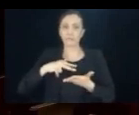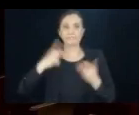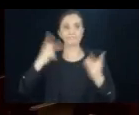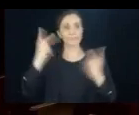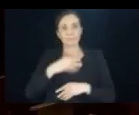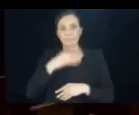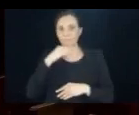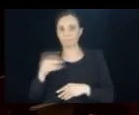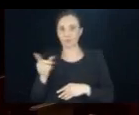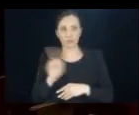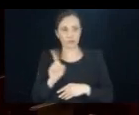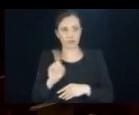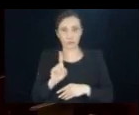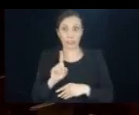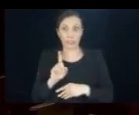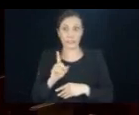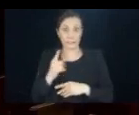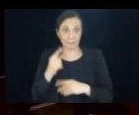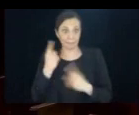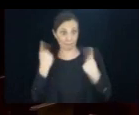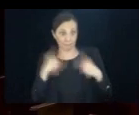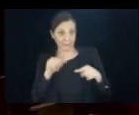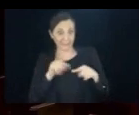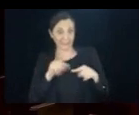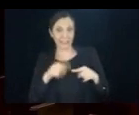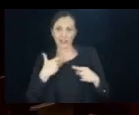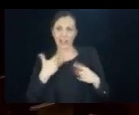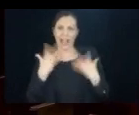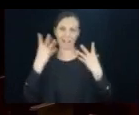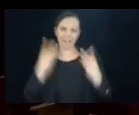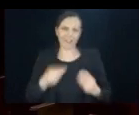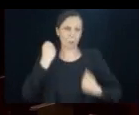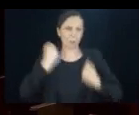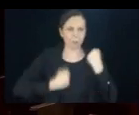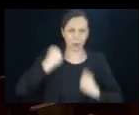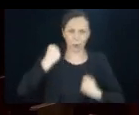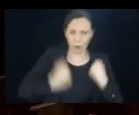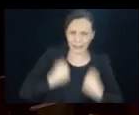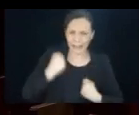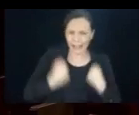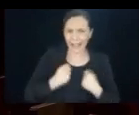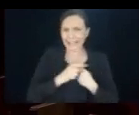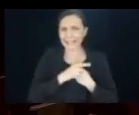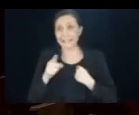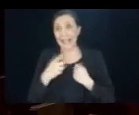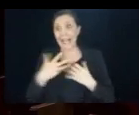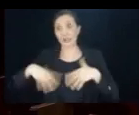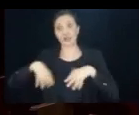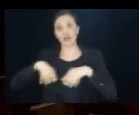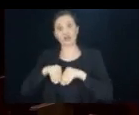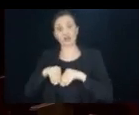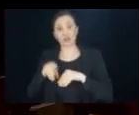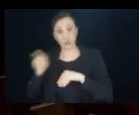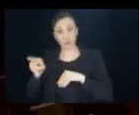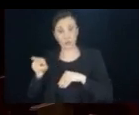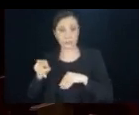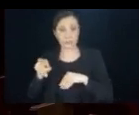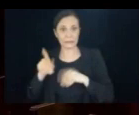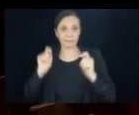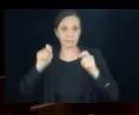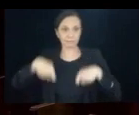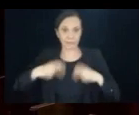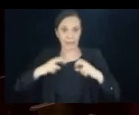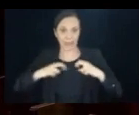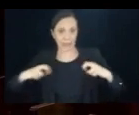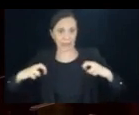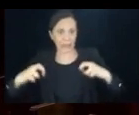non sufficienti, infatti ci sono state molte proteste, rimostranze. E credo che la Giunta stia procedendo con tavoli tecnici